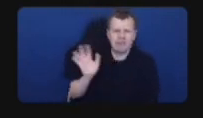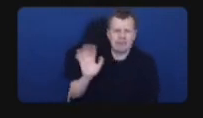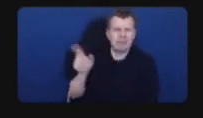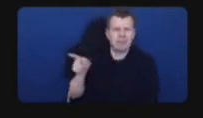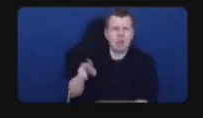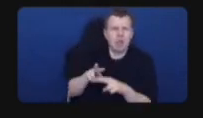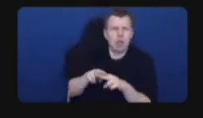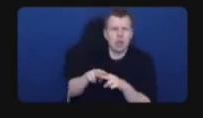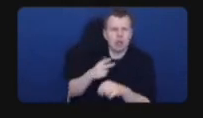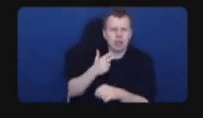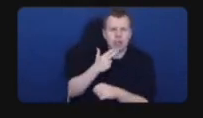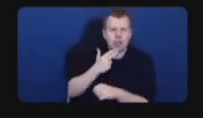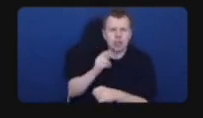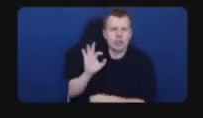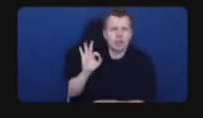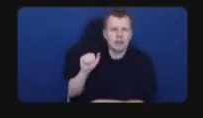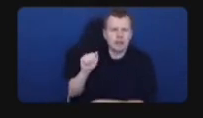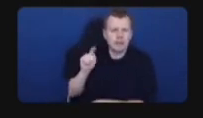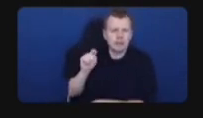还有说,